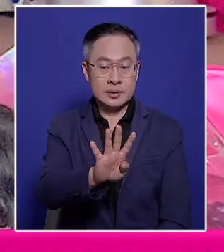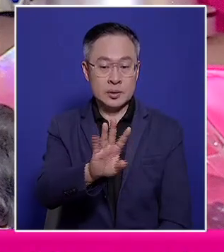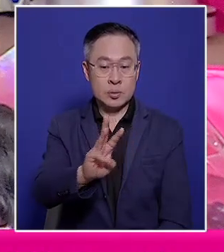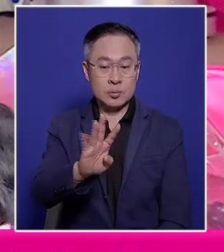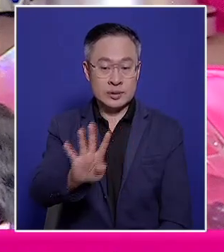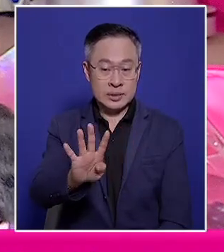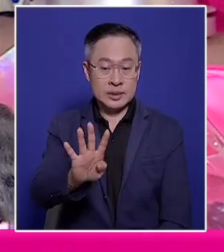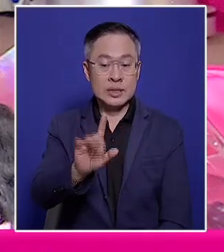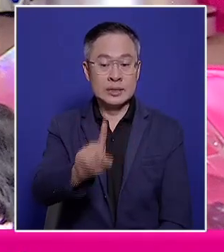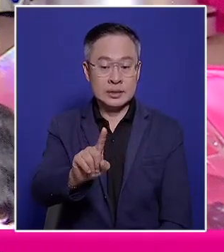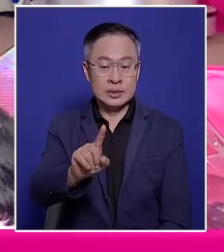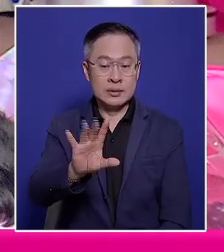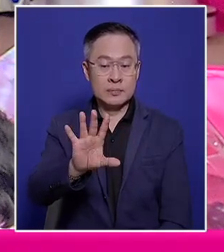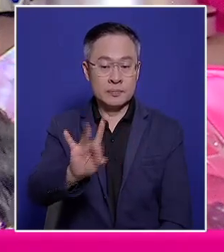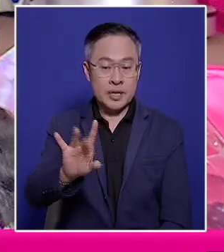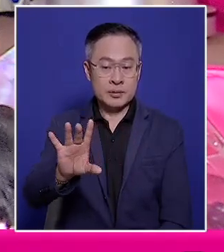8464188